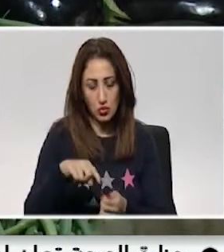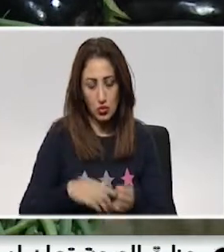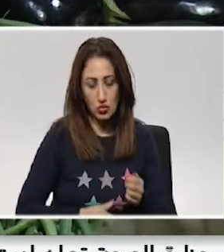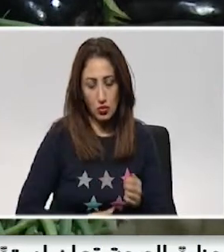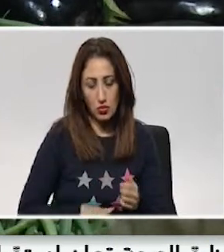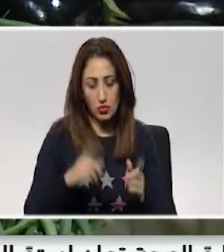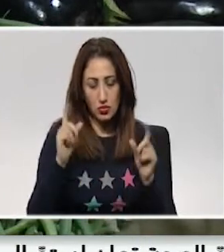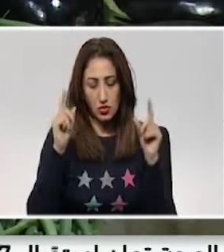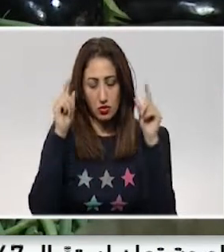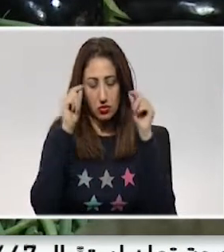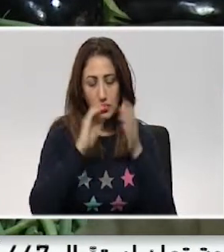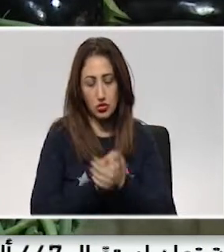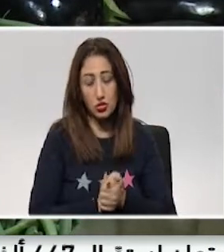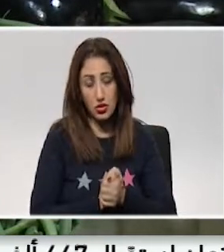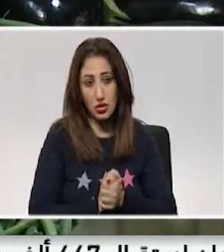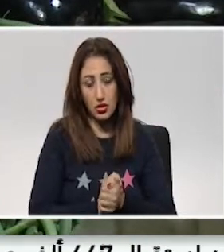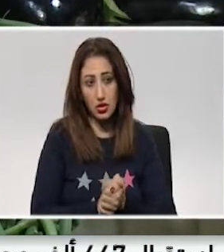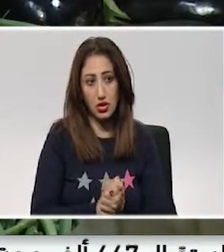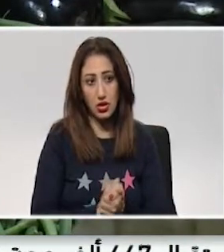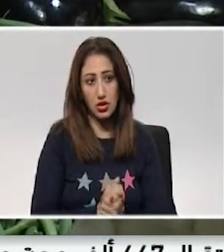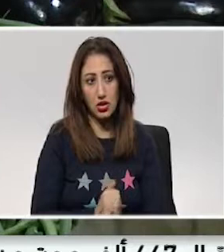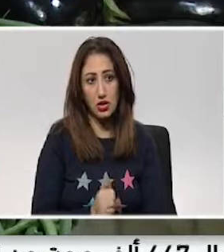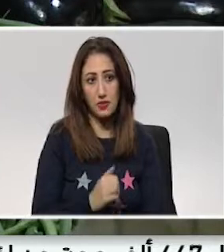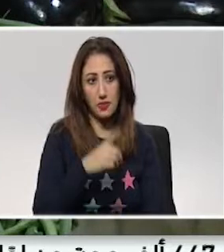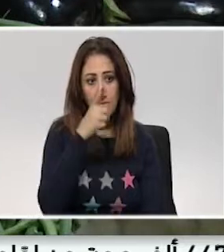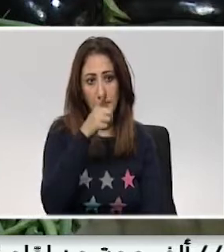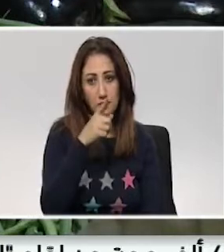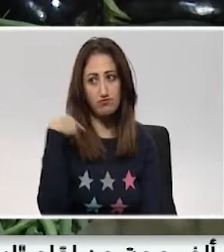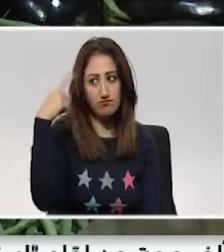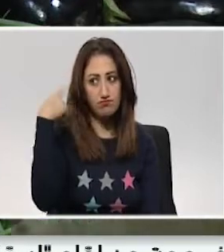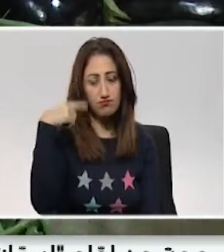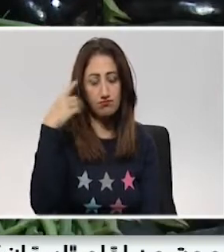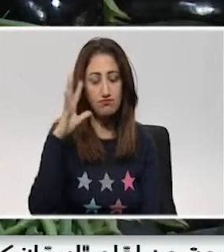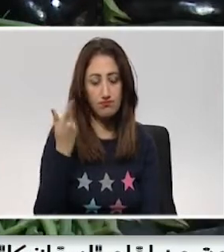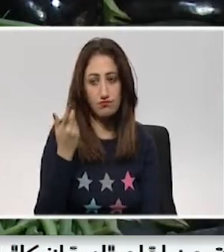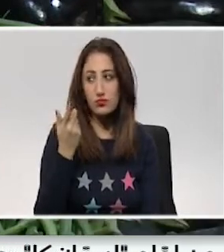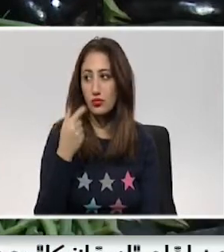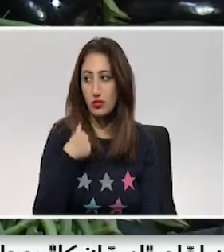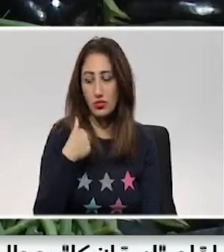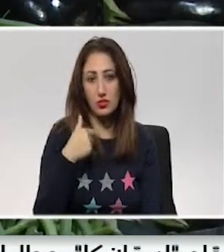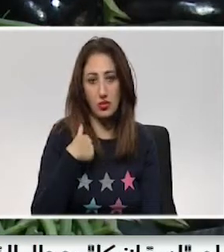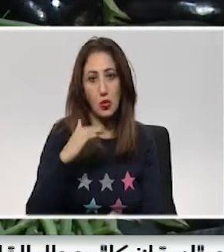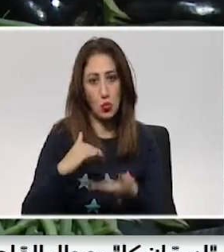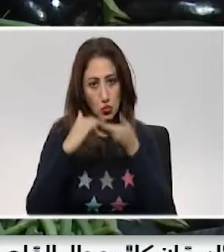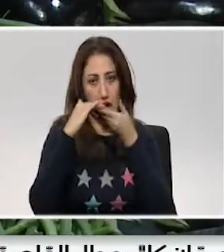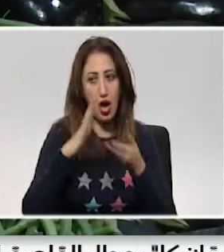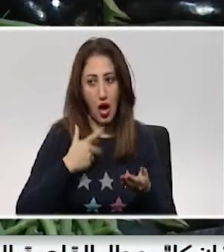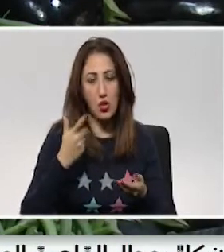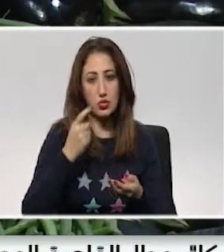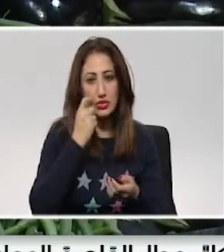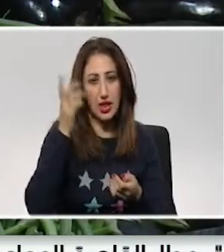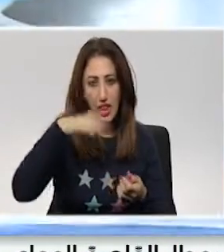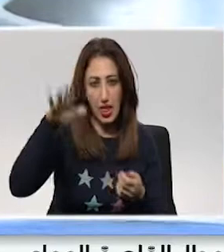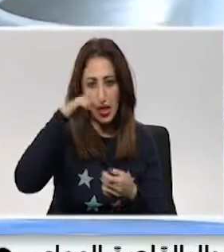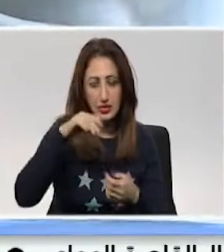برضو قضى عليه خالص. فطبعا انا قررت ان انا اساعد في الموضوع ده، بالنسبة للمرض